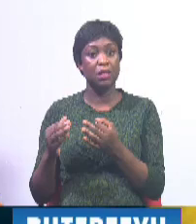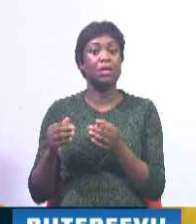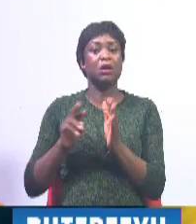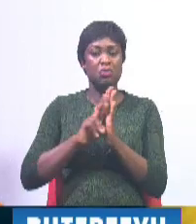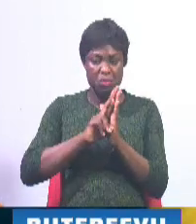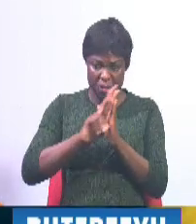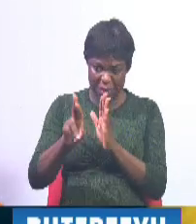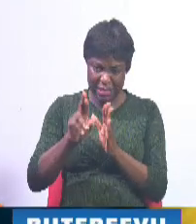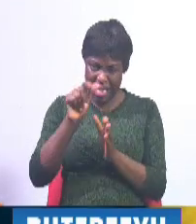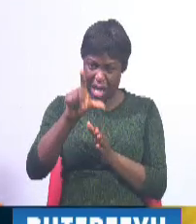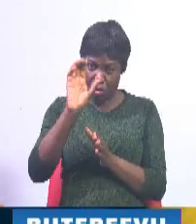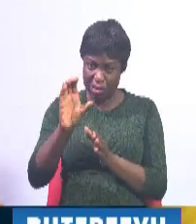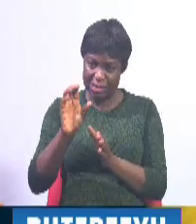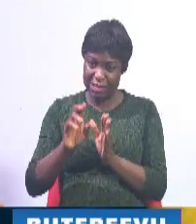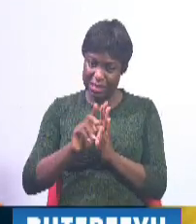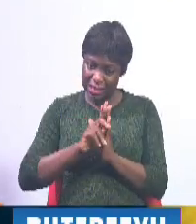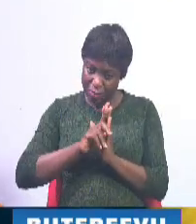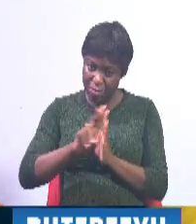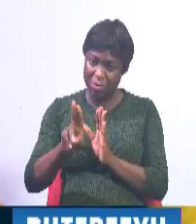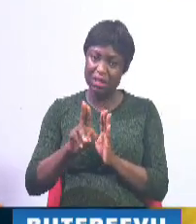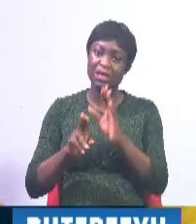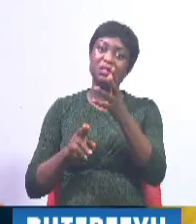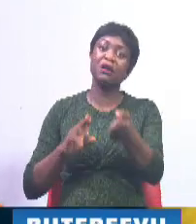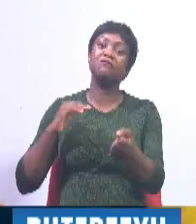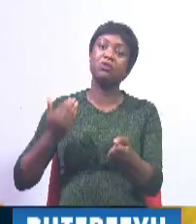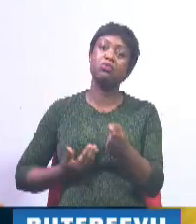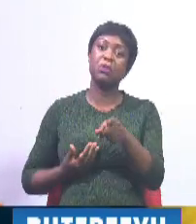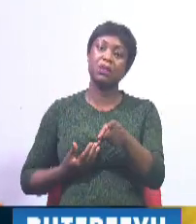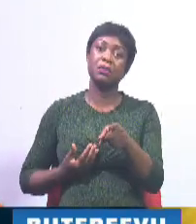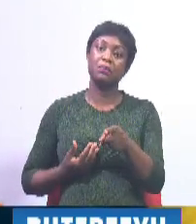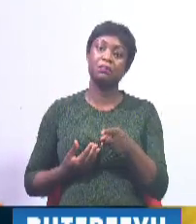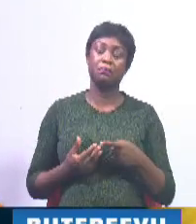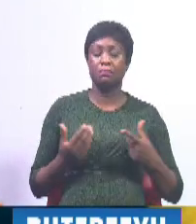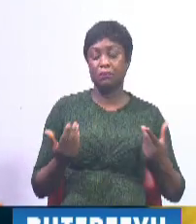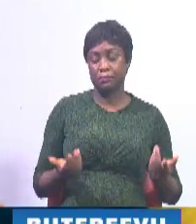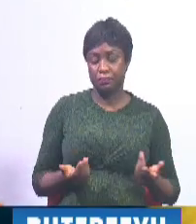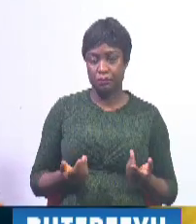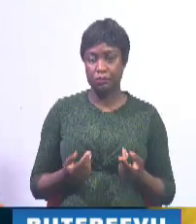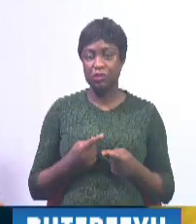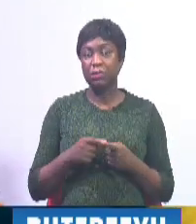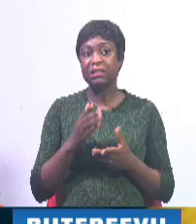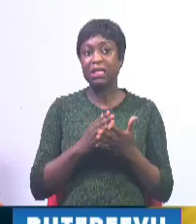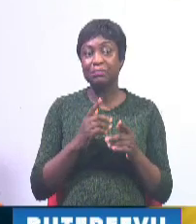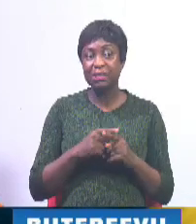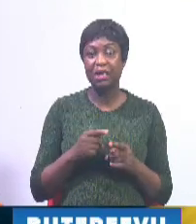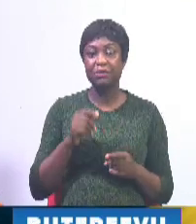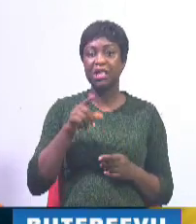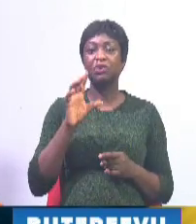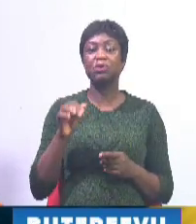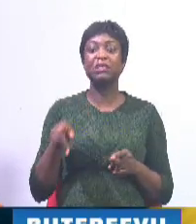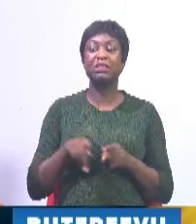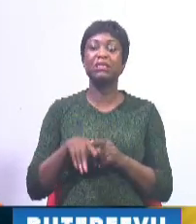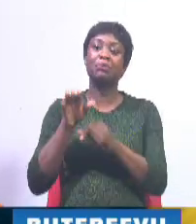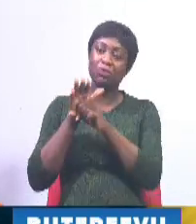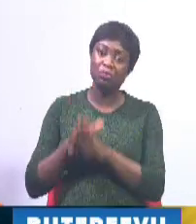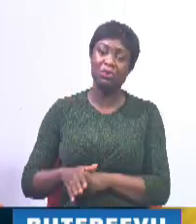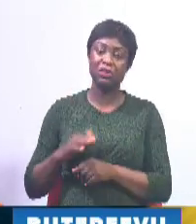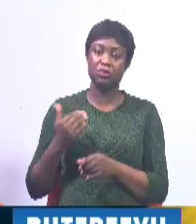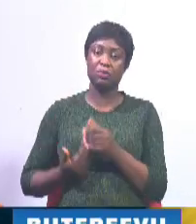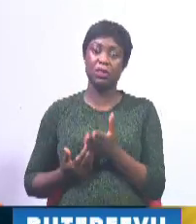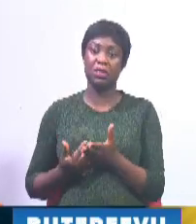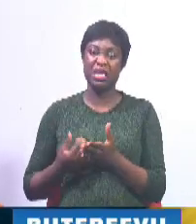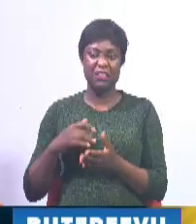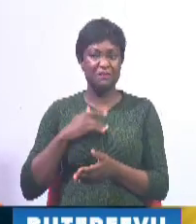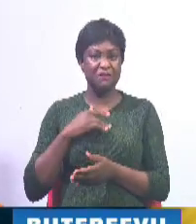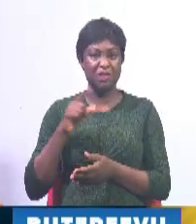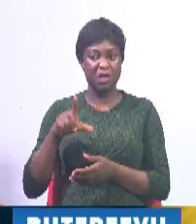ate bo bennyini batyoboboledde embeera ly abakyala abo aba defense abo. N'olw'ensonga eyo bw'obanga toyambiddwa ku LC, julira kugendako